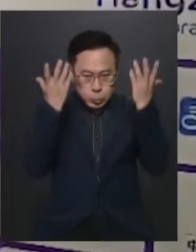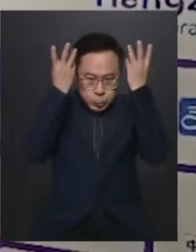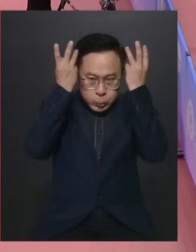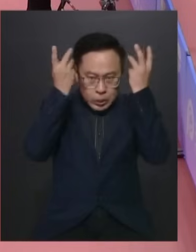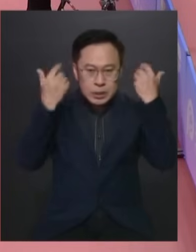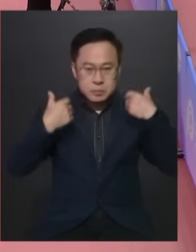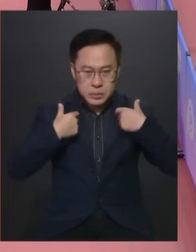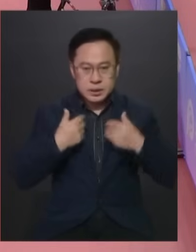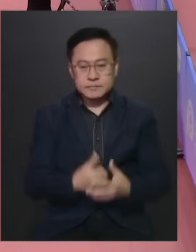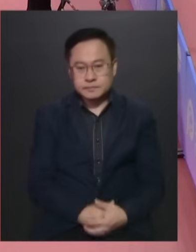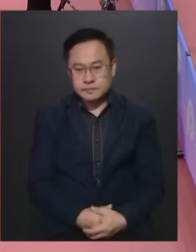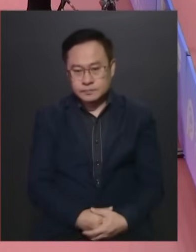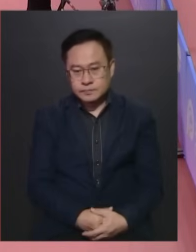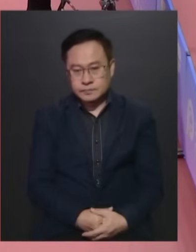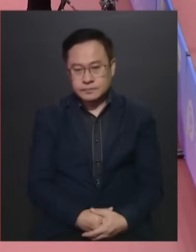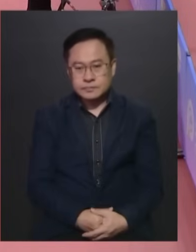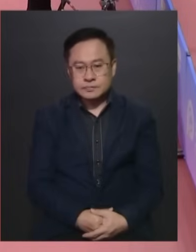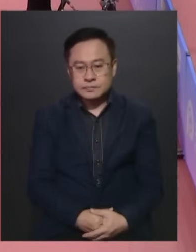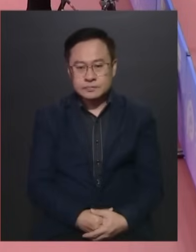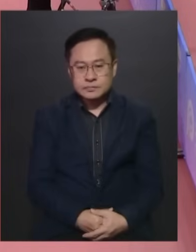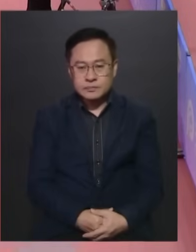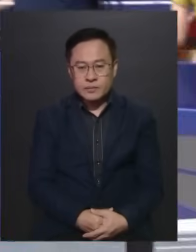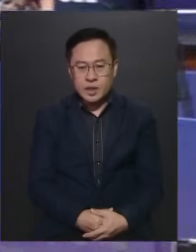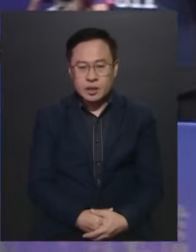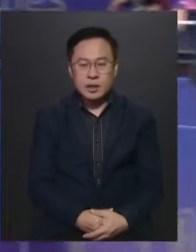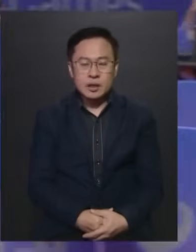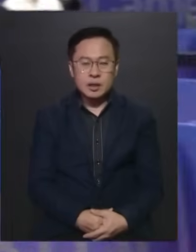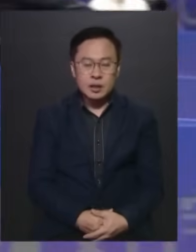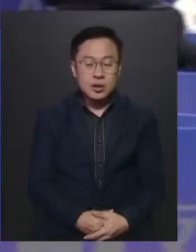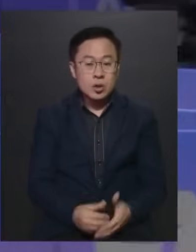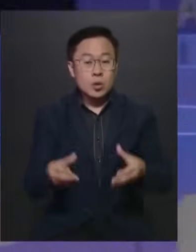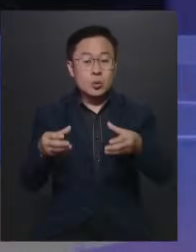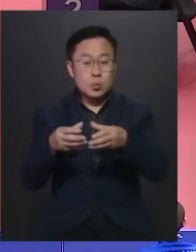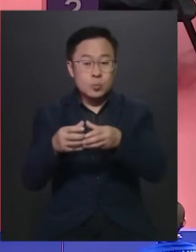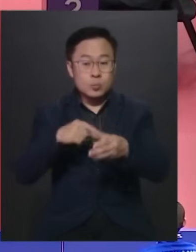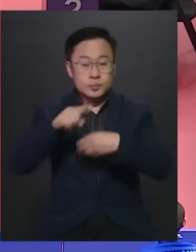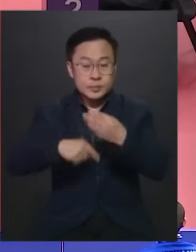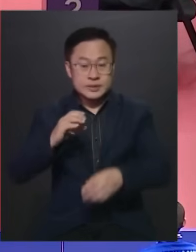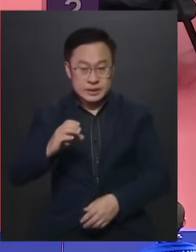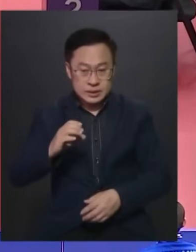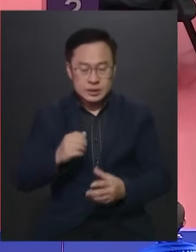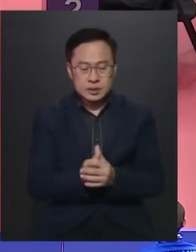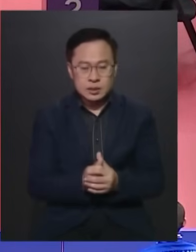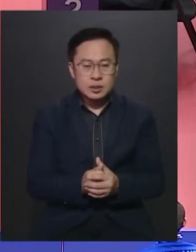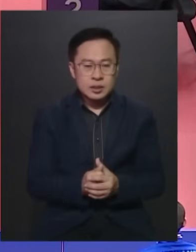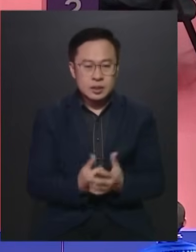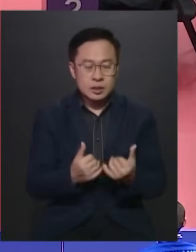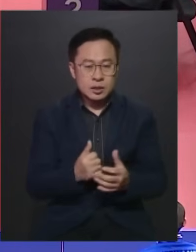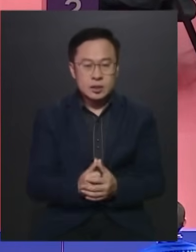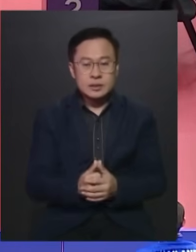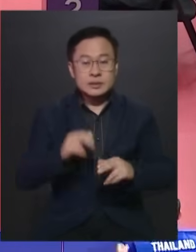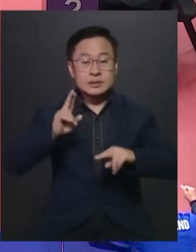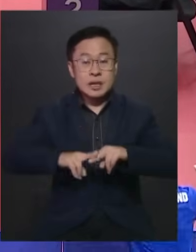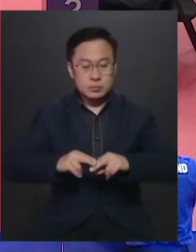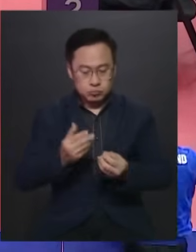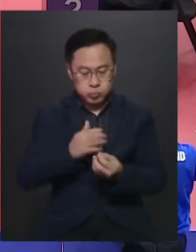ควรครับแหมชื่นมื่นจริงๆครับอืใช่คอ่ะไปตอนที่ประเภทชายเดี่ยวคลาส 4ครับวันชัยชัยวุฒิก็ผ่านเข้าสู่รอบชิงชนะเลิศไปเจอกับ